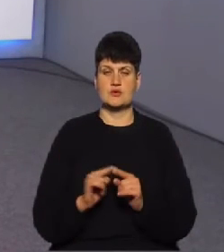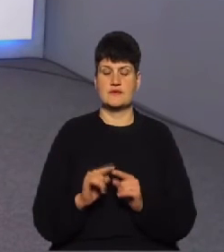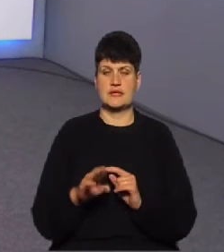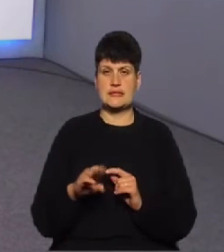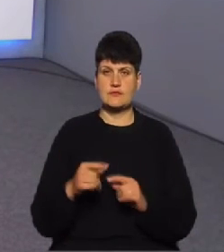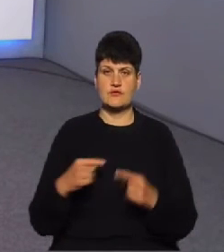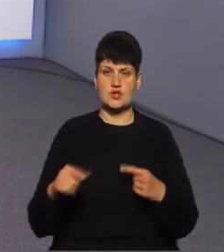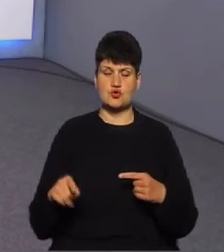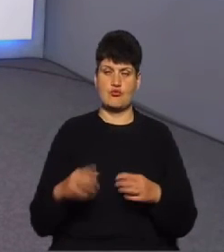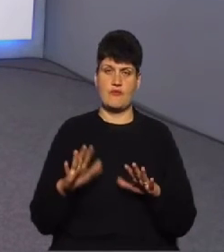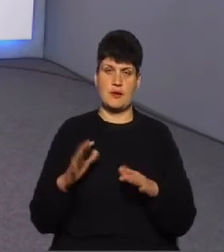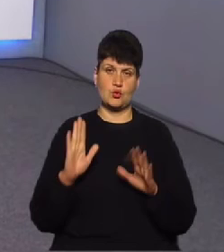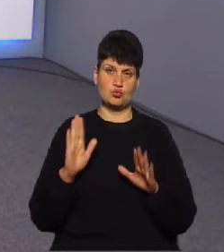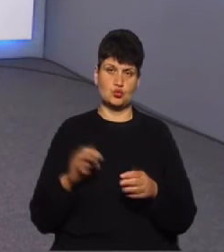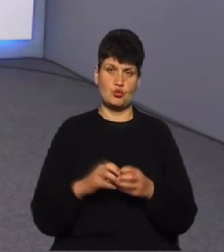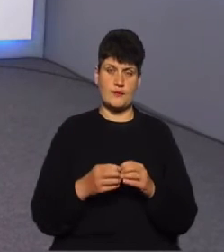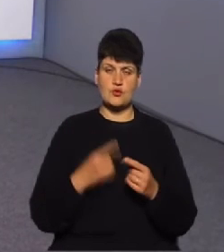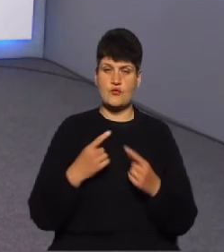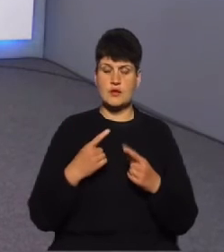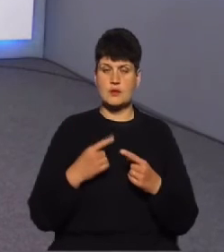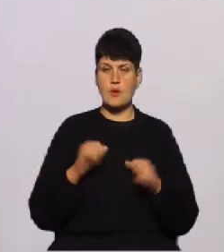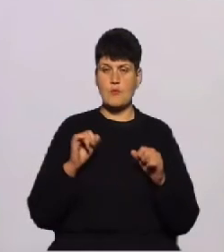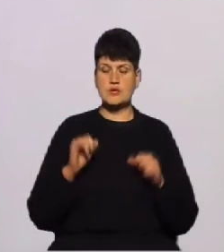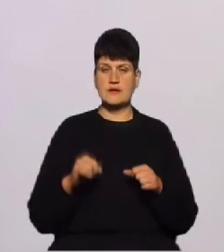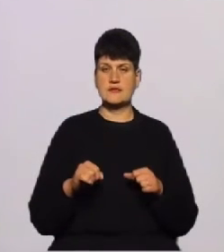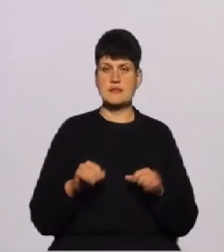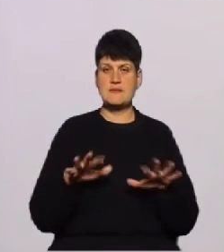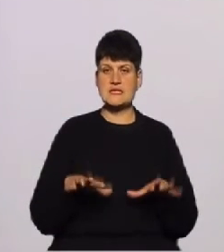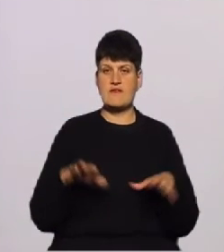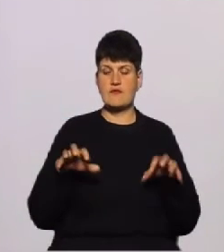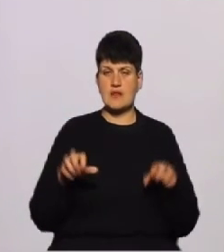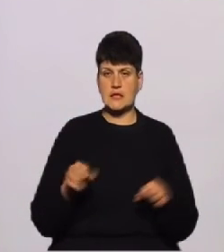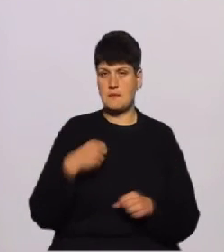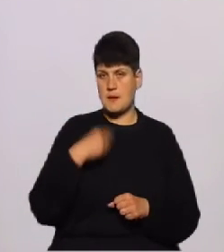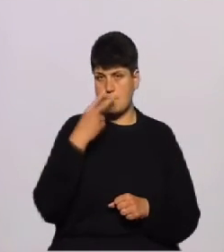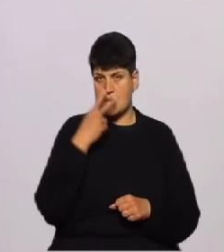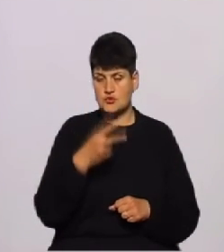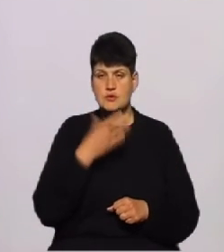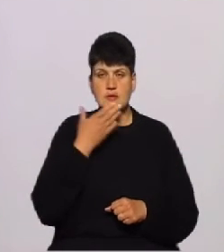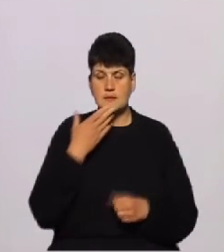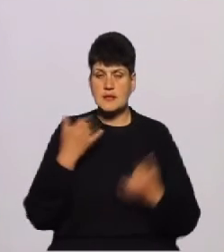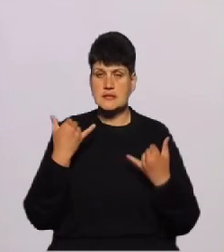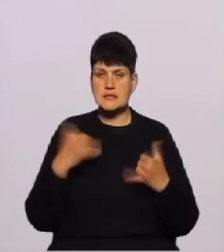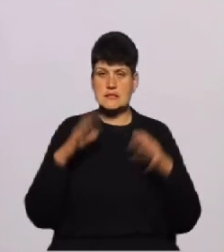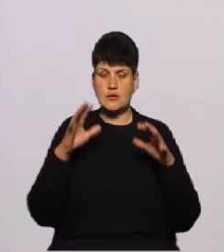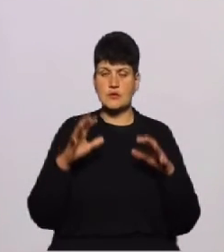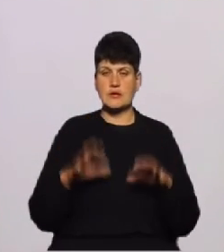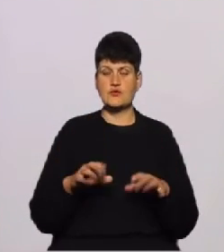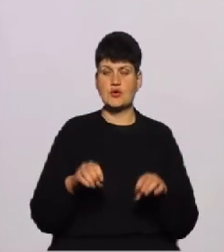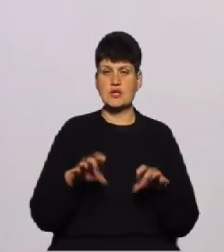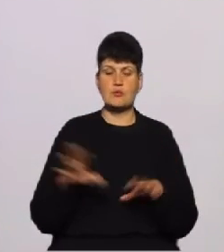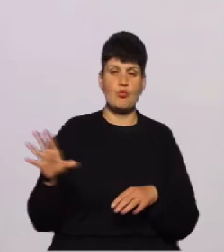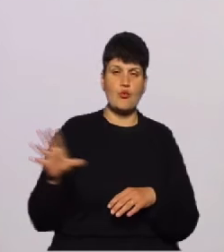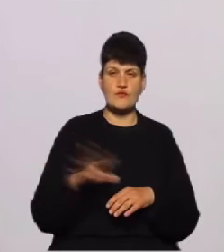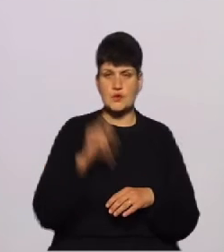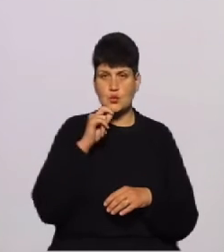проблеми. Якщо говорити про можливості місцевої влади, тобто ми бачимо, що немає наразі законодавчого рішення по всій країні, але чи